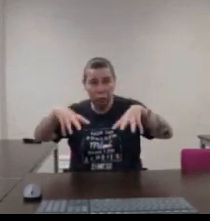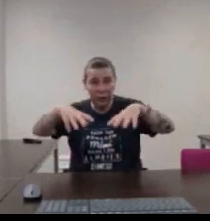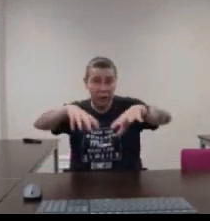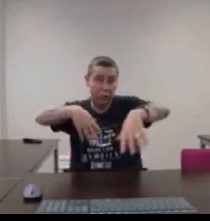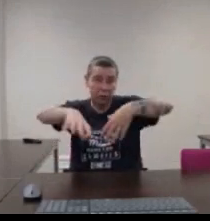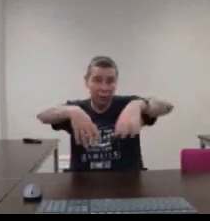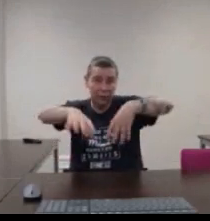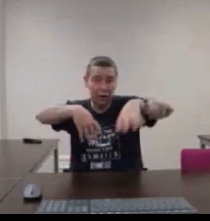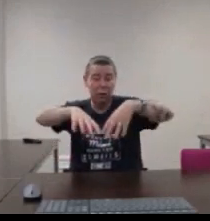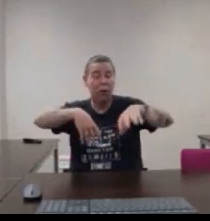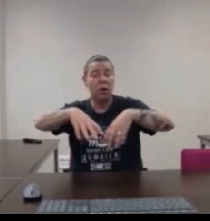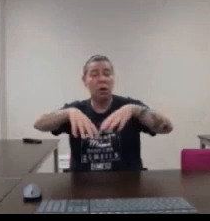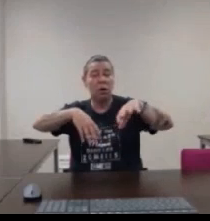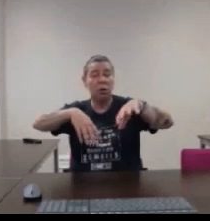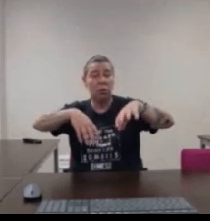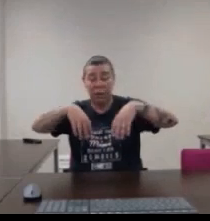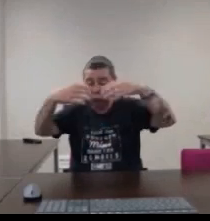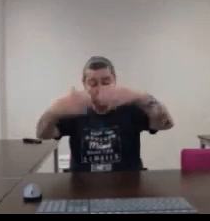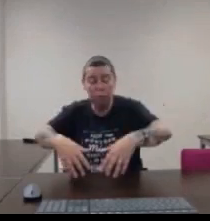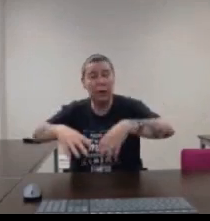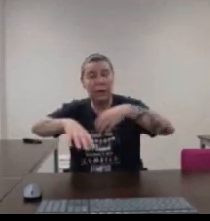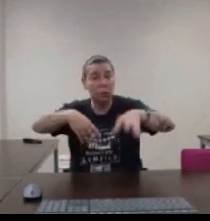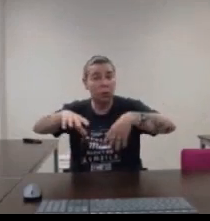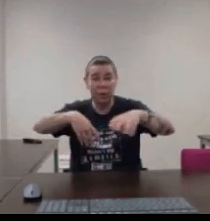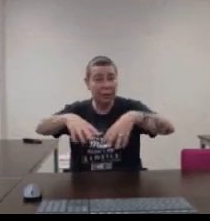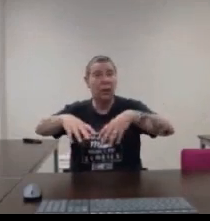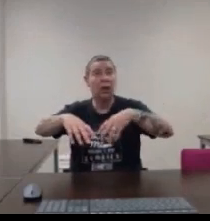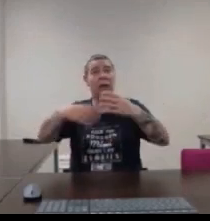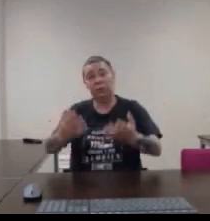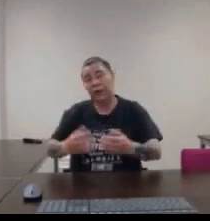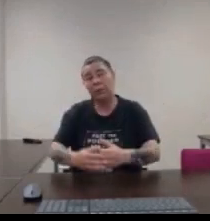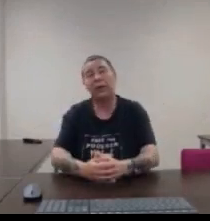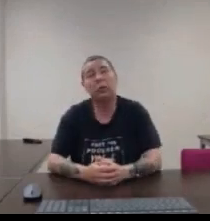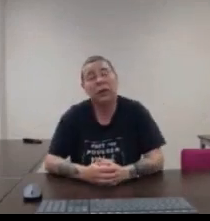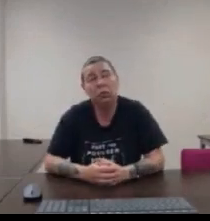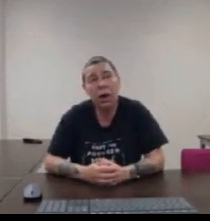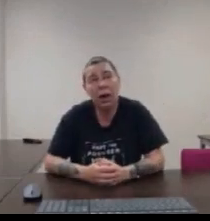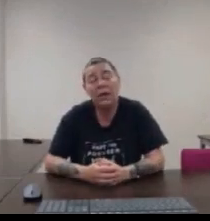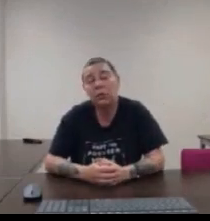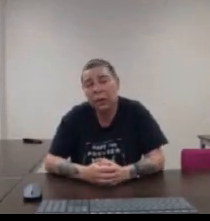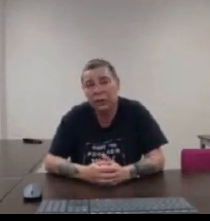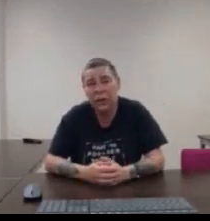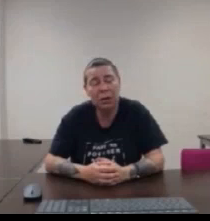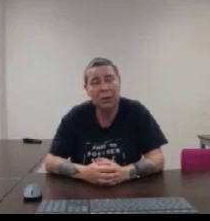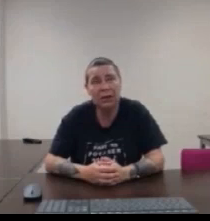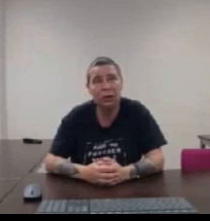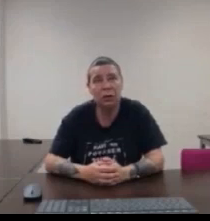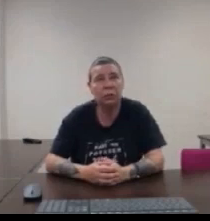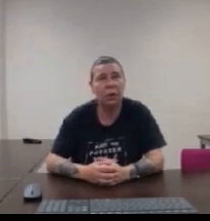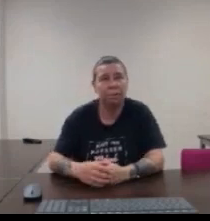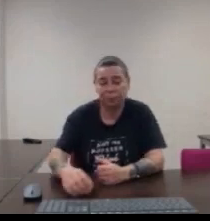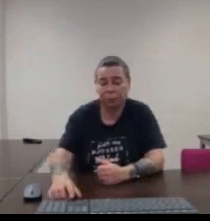genou sur le siège parce que les pieds, tout le poids des jambes pèse. Et de fait, ça contribue à majorer aussi les